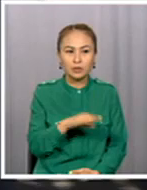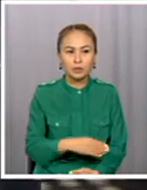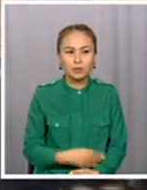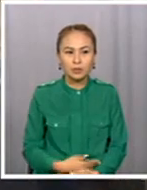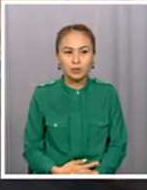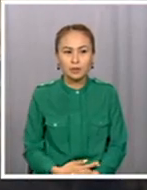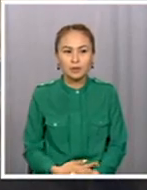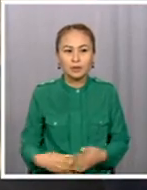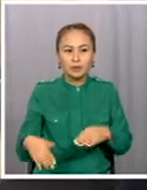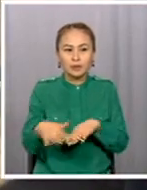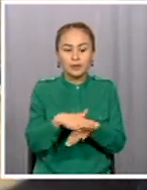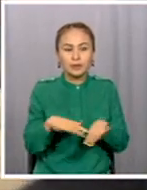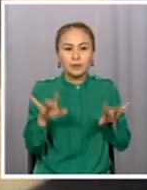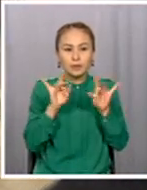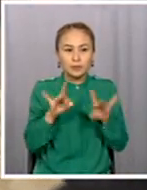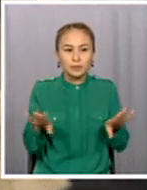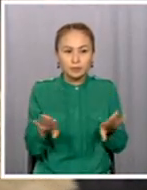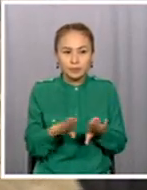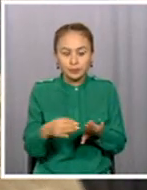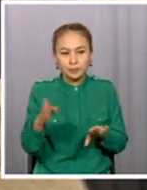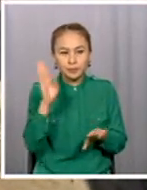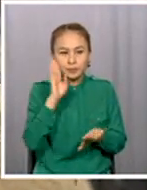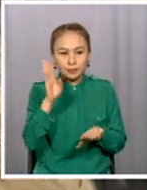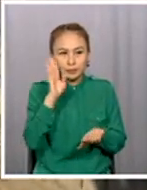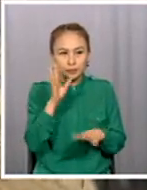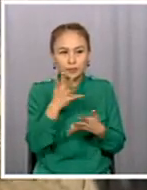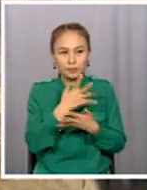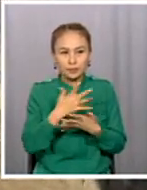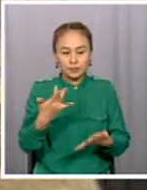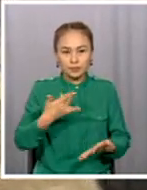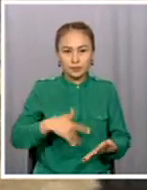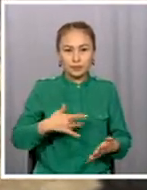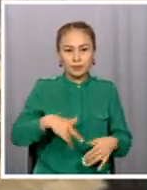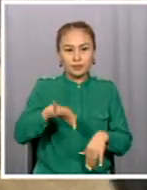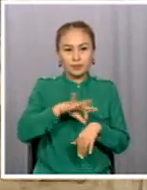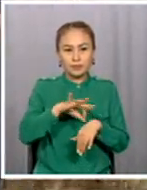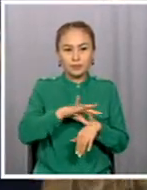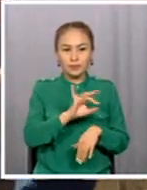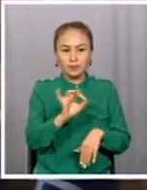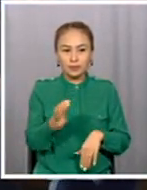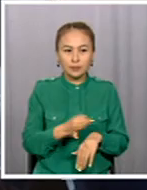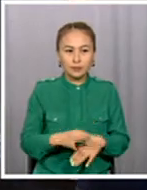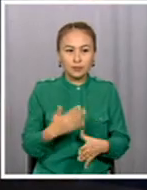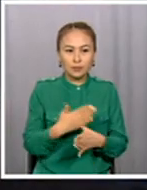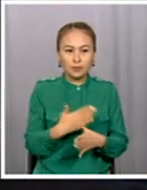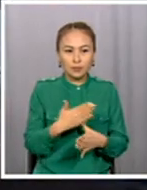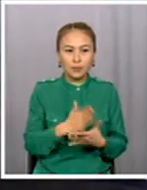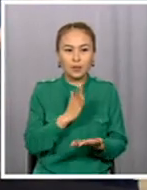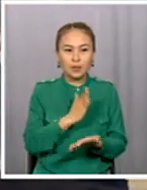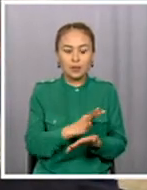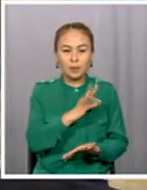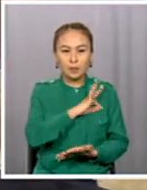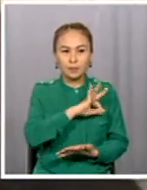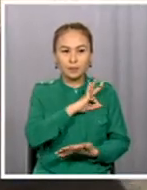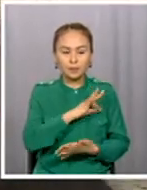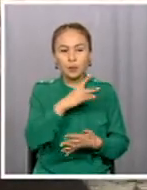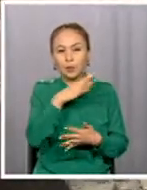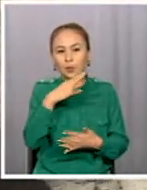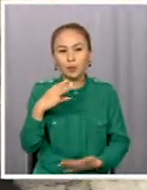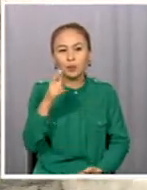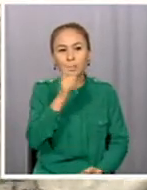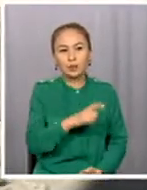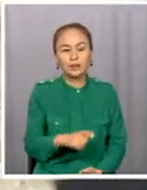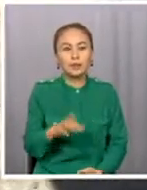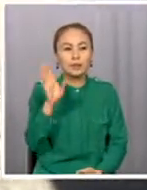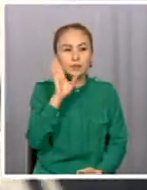Ел жұрттың айтуынша, бұл су әсіресе асқазан ішек жолдарының ауруын емдеуге пайдалы екен. Көпшілік құдық